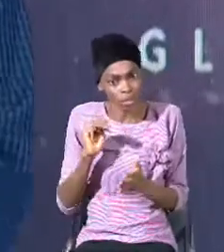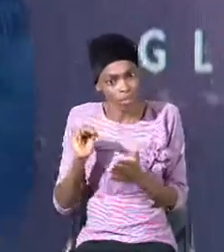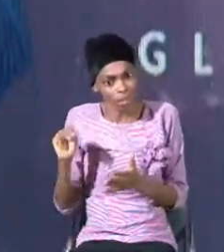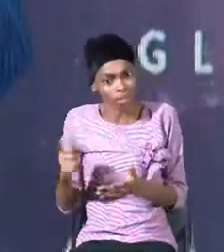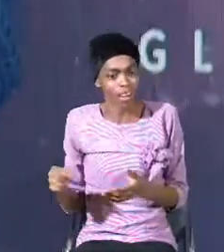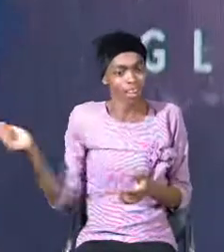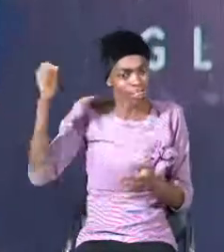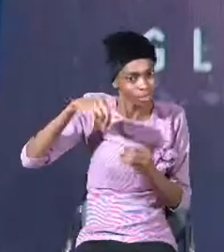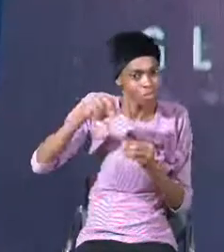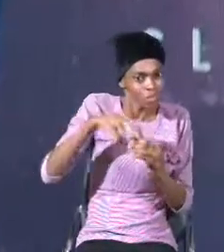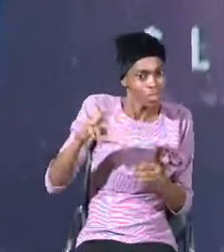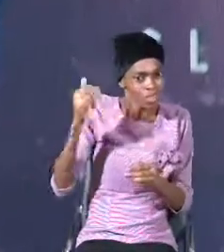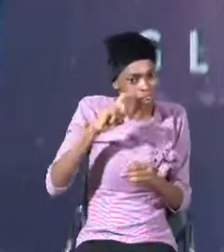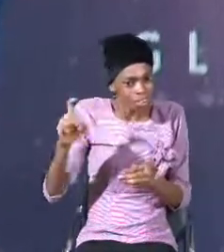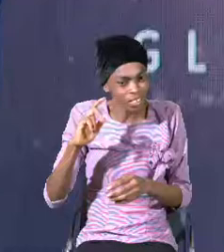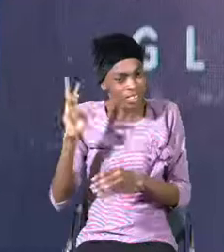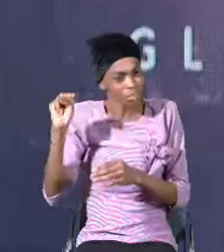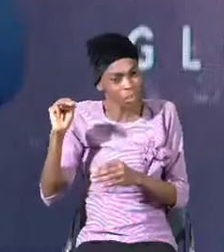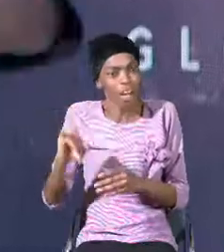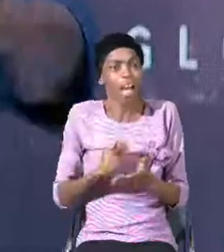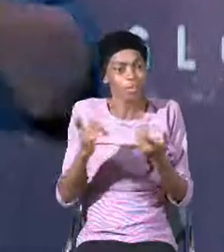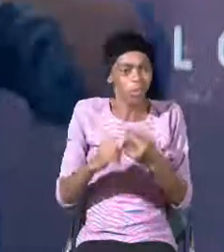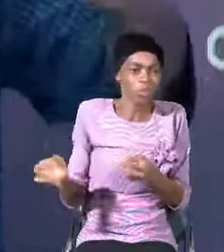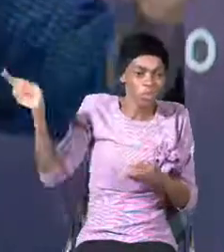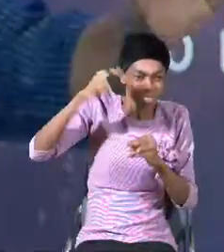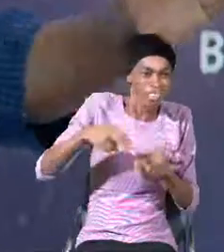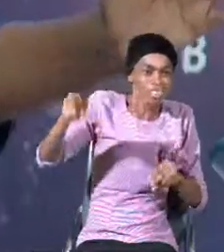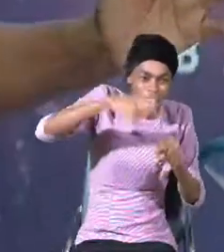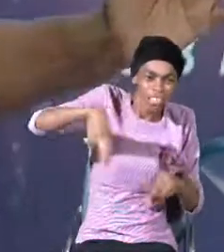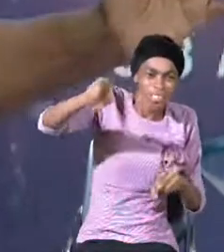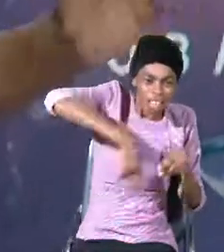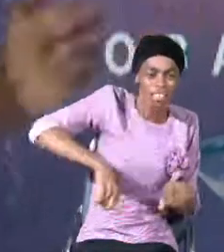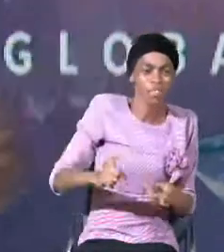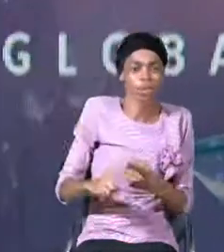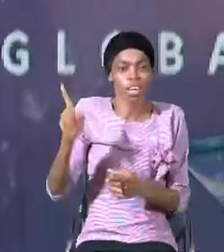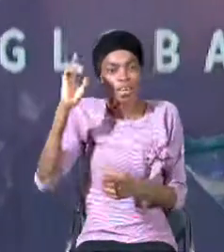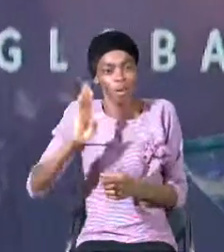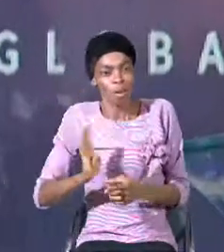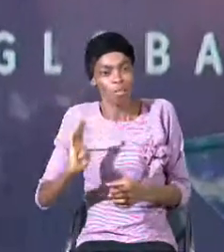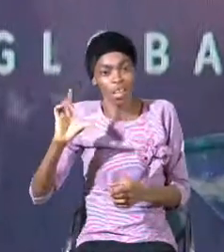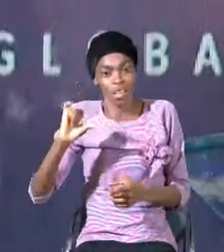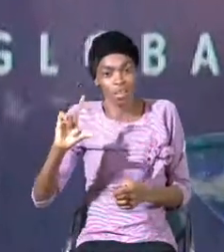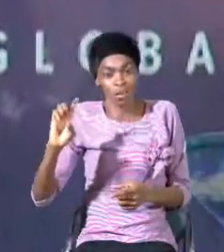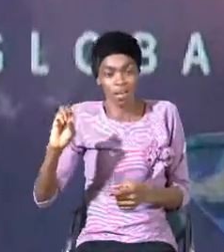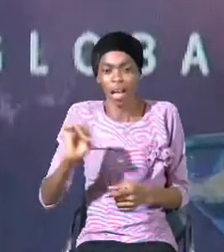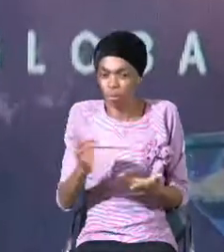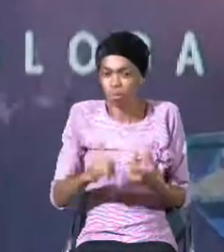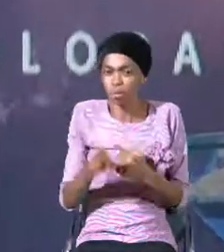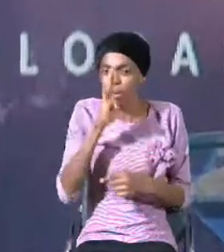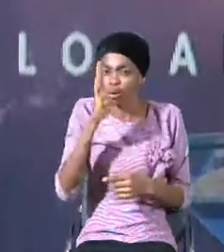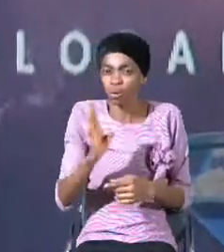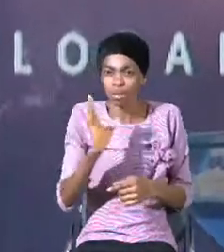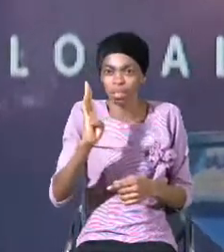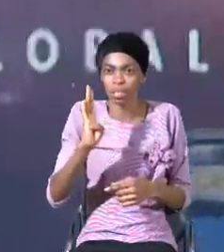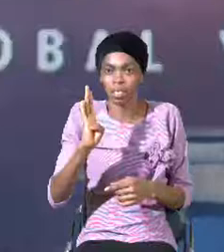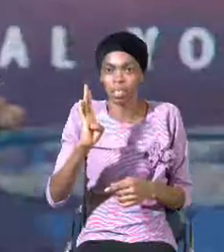100 milliards. Je veux que ça atteigne des milliards. Je veux appeler milliardaire. Et